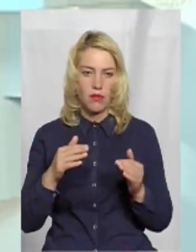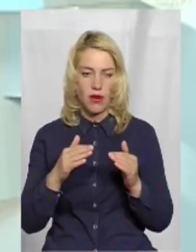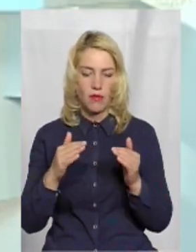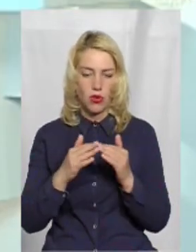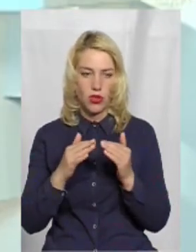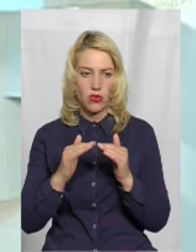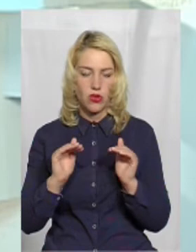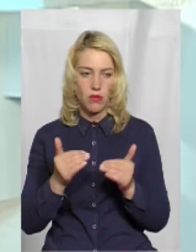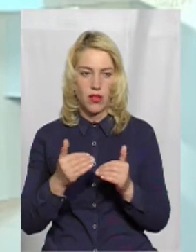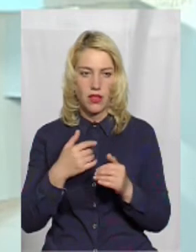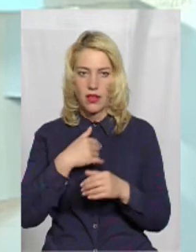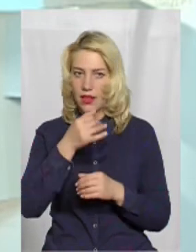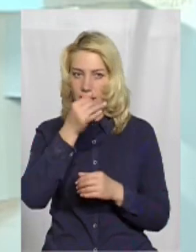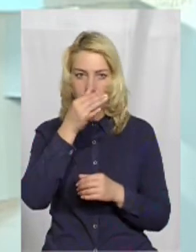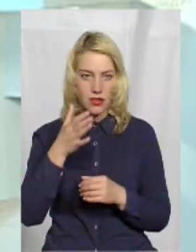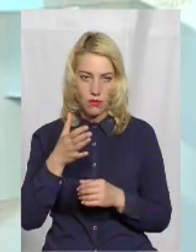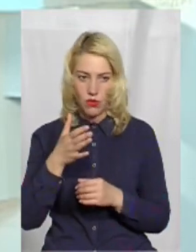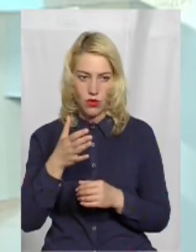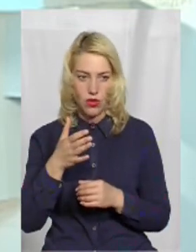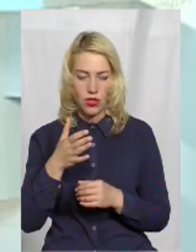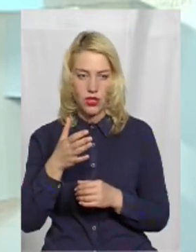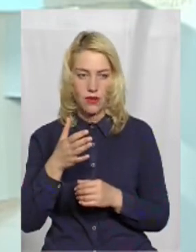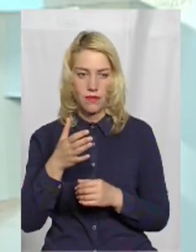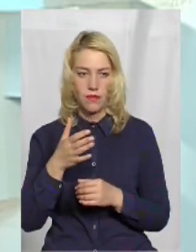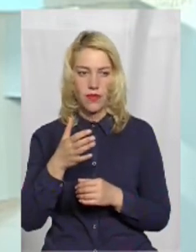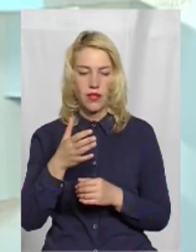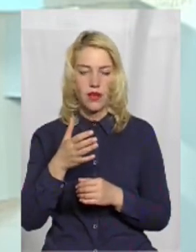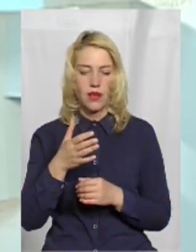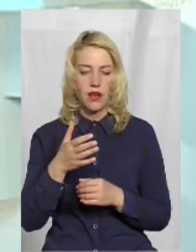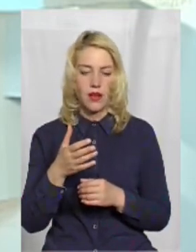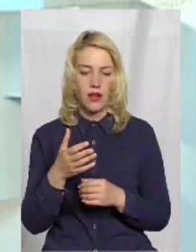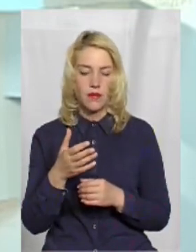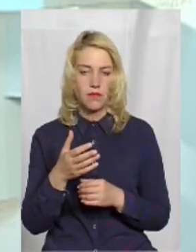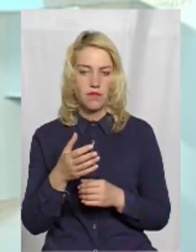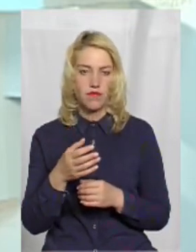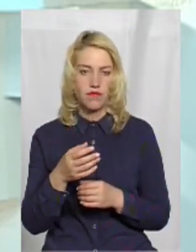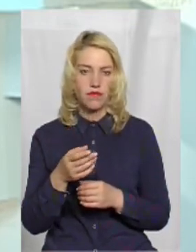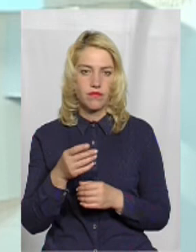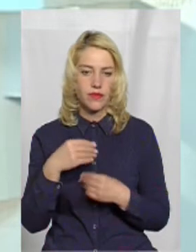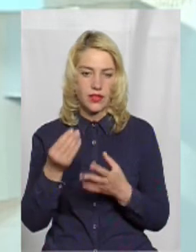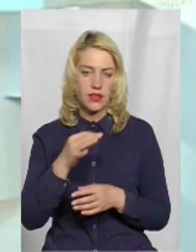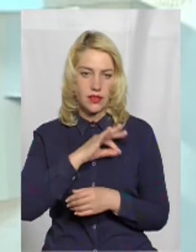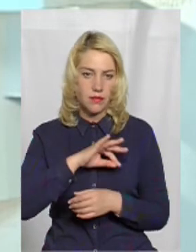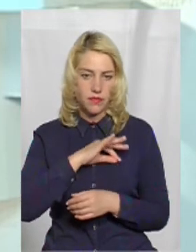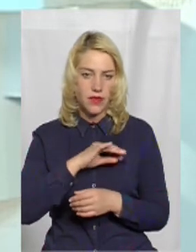будиночку зовсім не зможе навіть покрити своїх потреб в споживанні енергії, тому